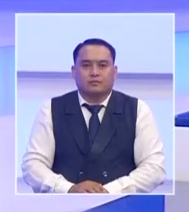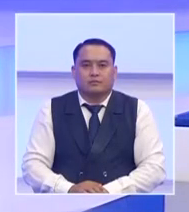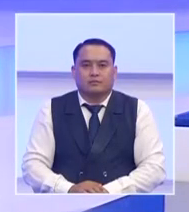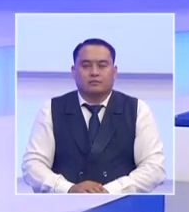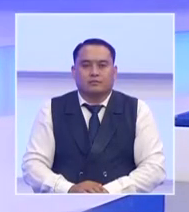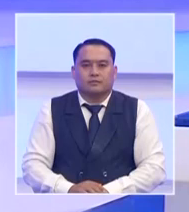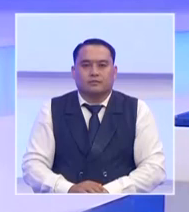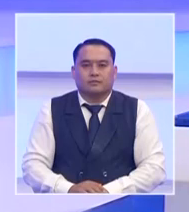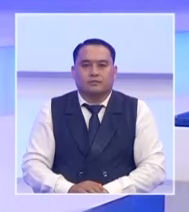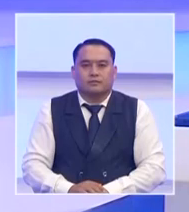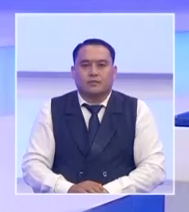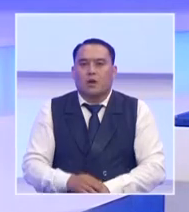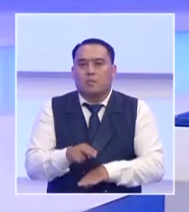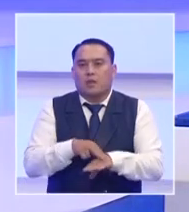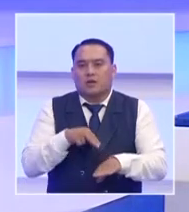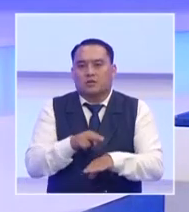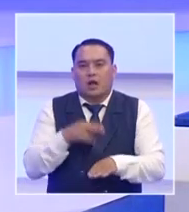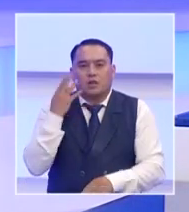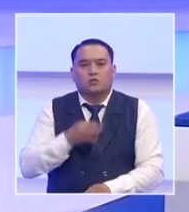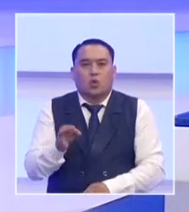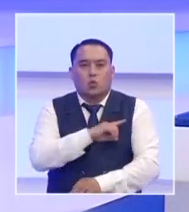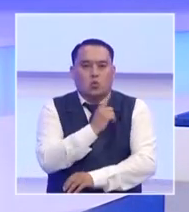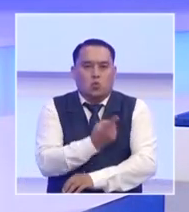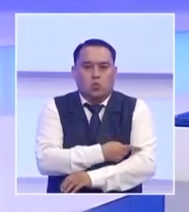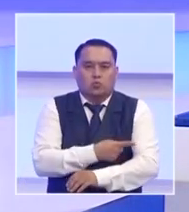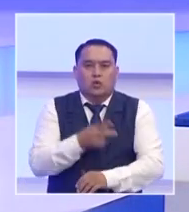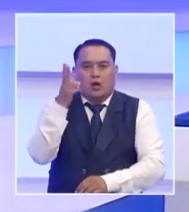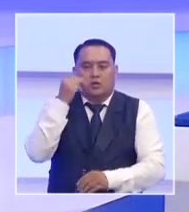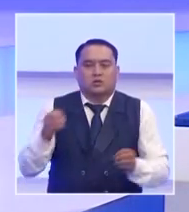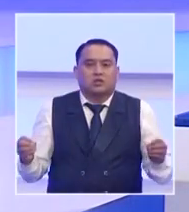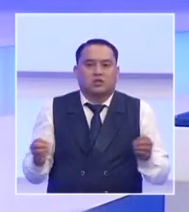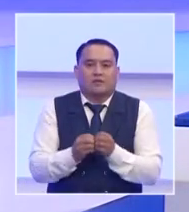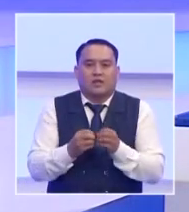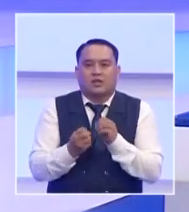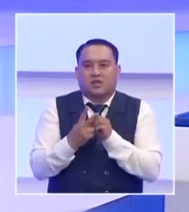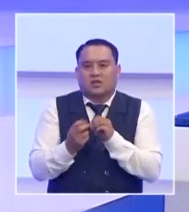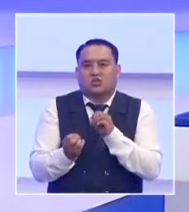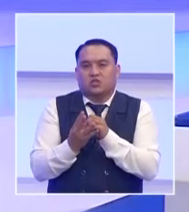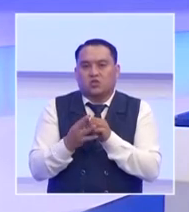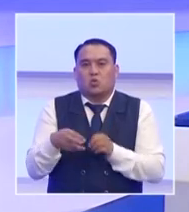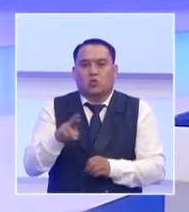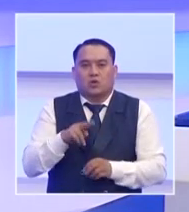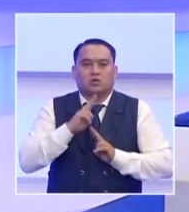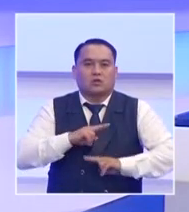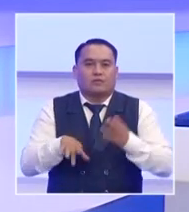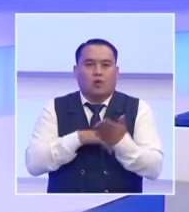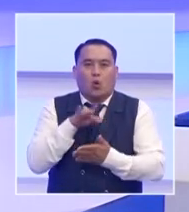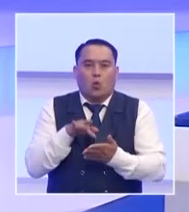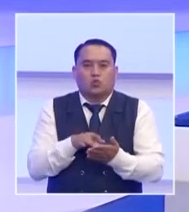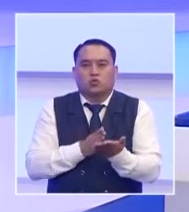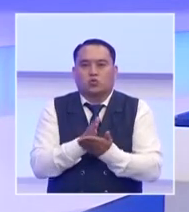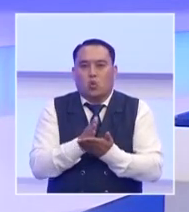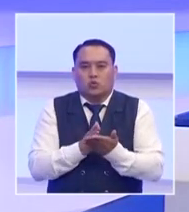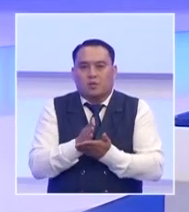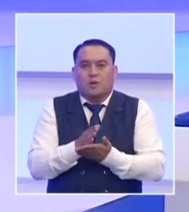полицейский алматинской области усилили работа по снижению количества дтп 13 14 июня сотрудниками городской патрульной